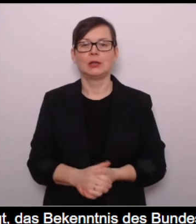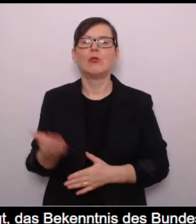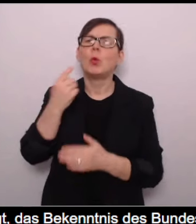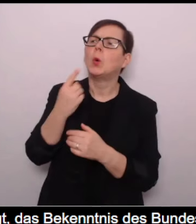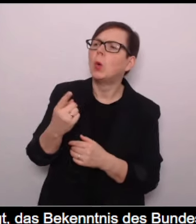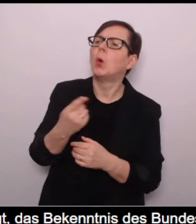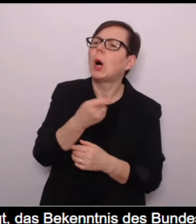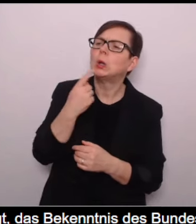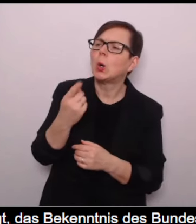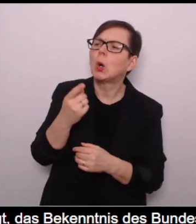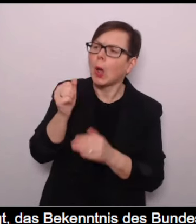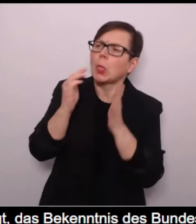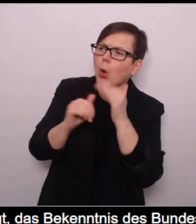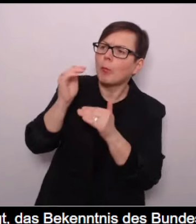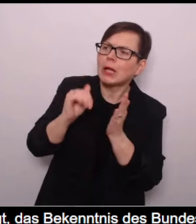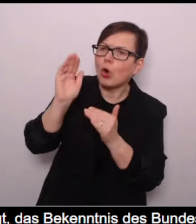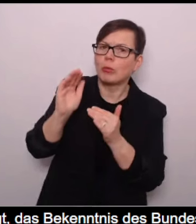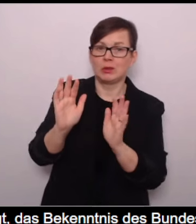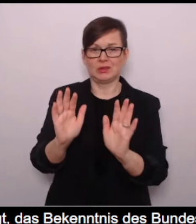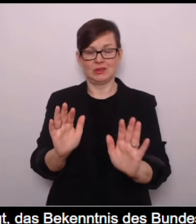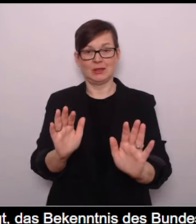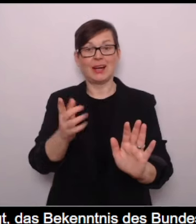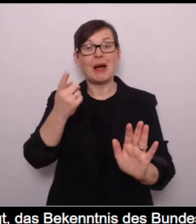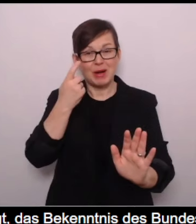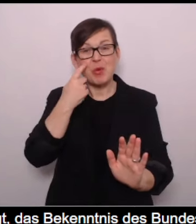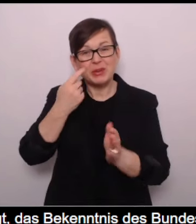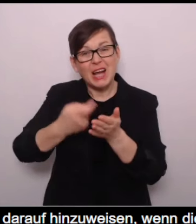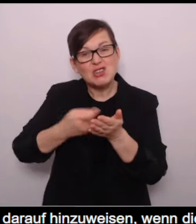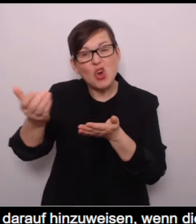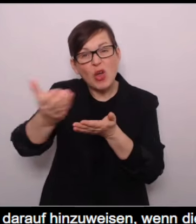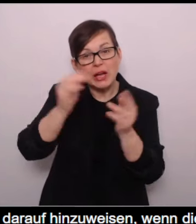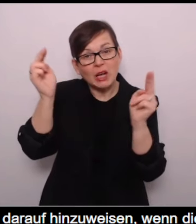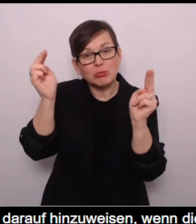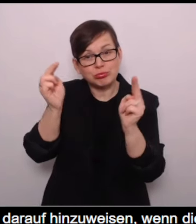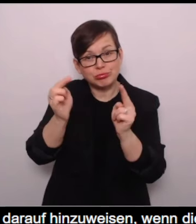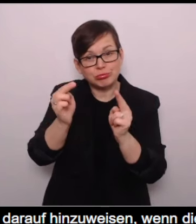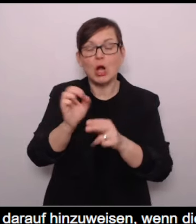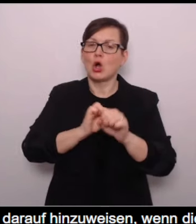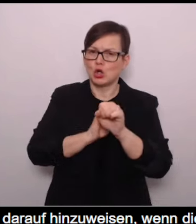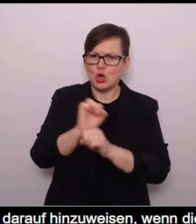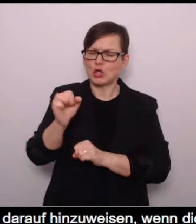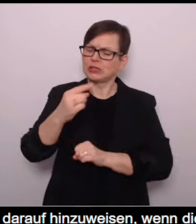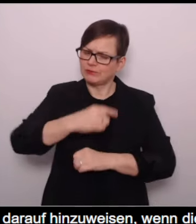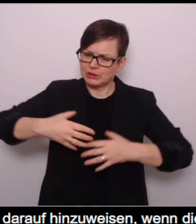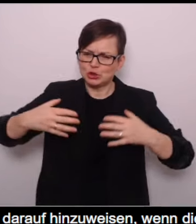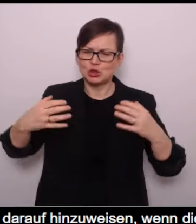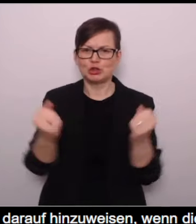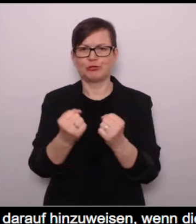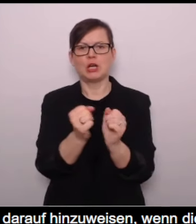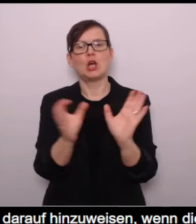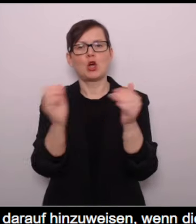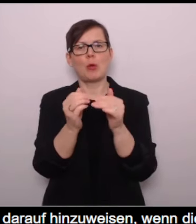Euro, ein neuer Spitzenstand. Und ich sage das nur, wenn man mal erwähnt wird, es könnte schon noch mehr sein. Wir reden hier von Zeiten, wo die